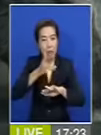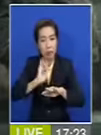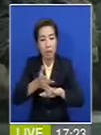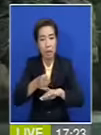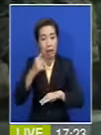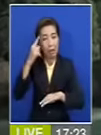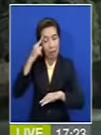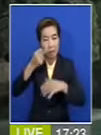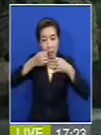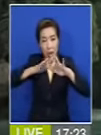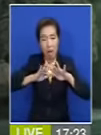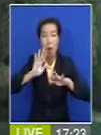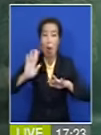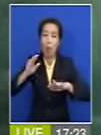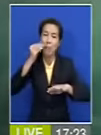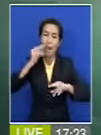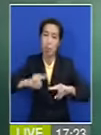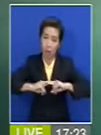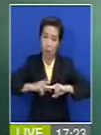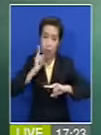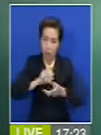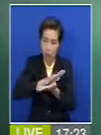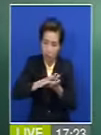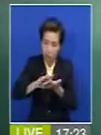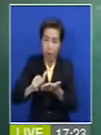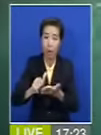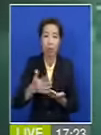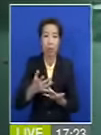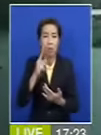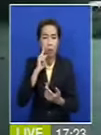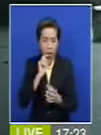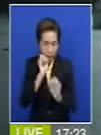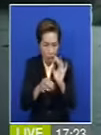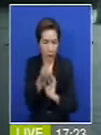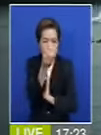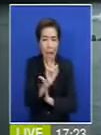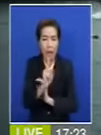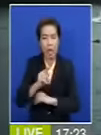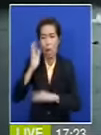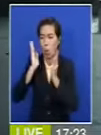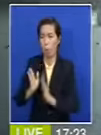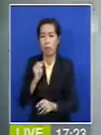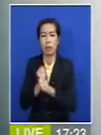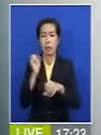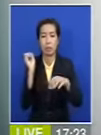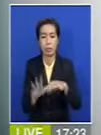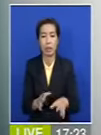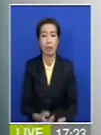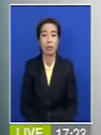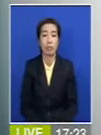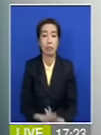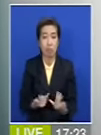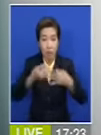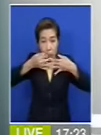วเองหากบ้านสะอาดก็เกิดความน่าอยู่เพราะขยะที่พบส่วนใหญ่เกิดจากฝีมือของมนุษย ์สถานการณ์ขยะที่